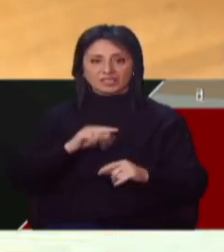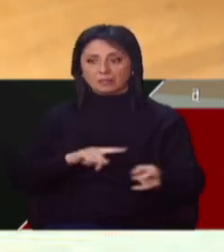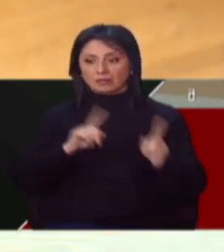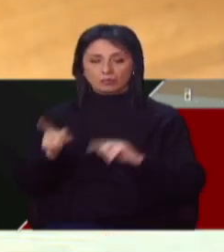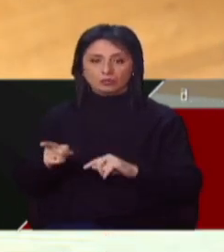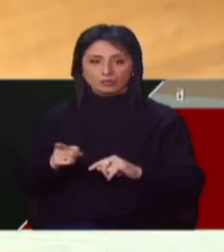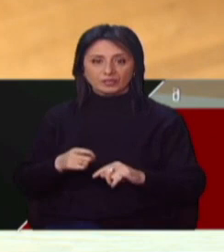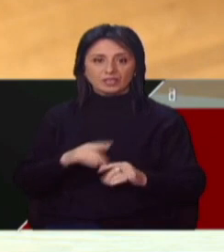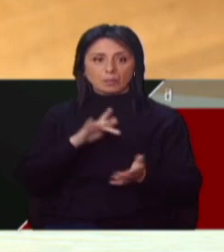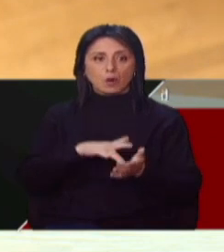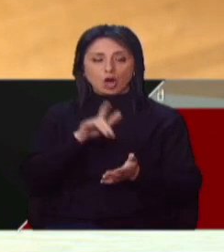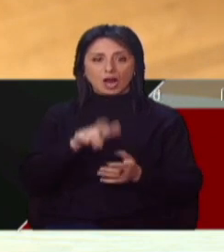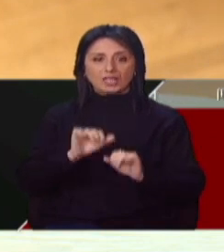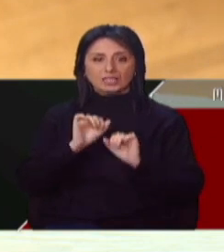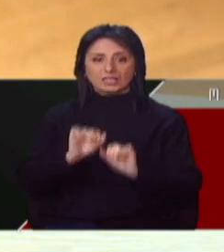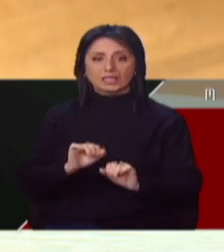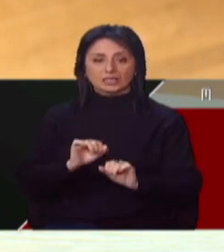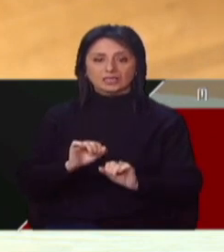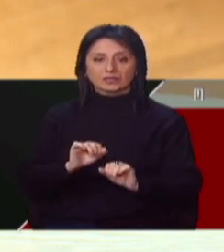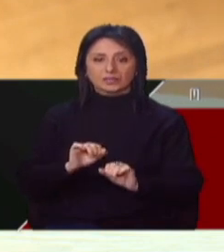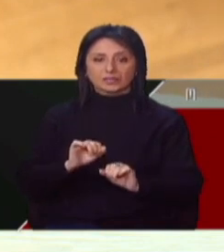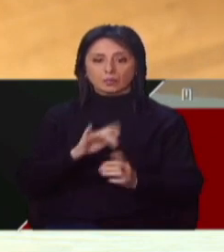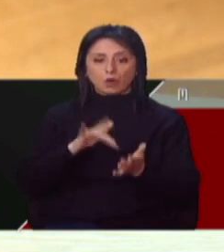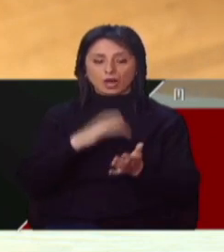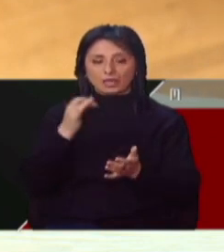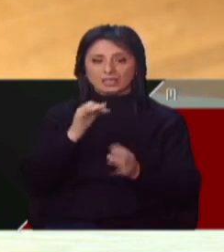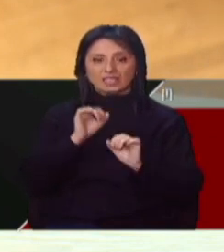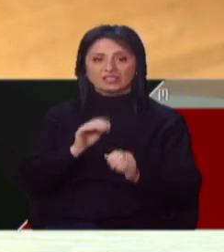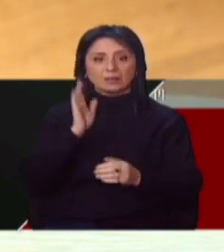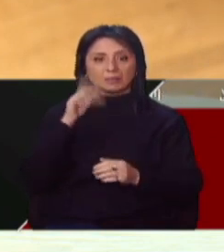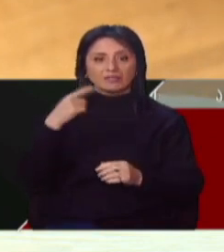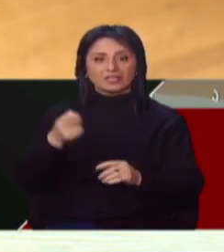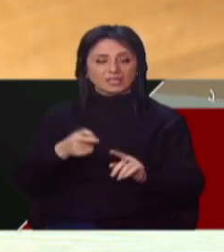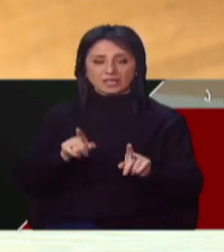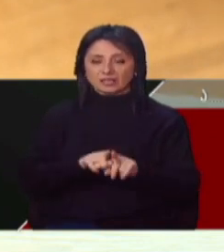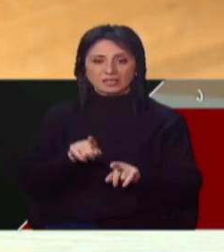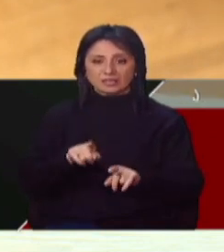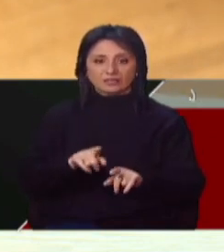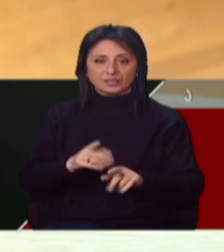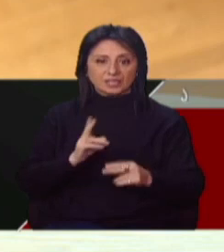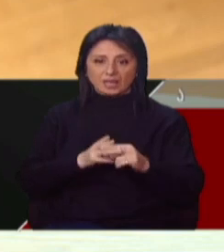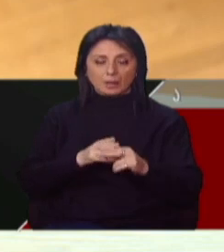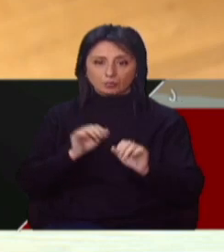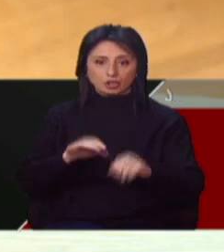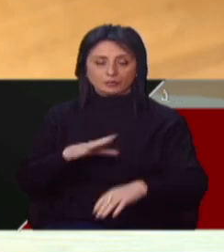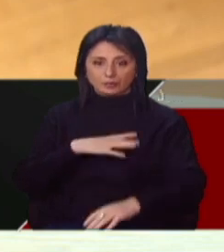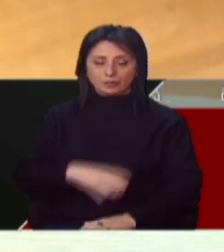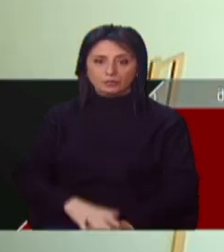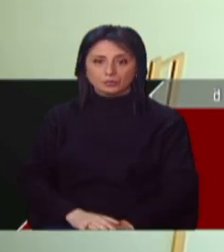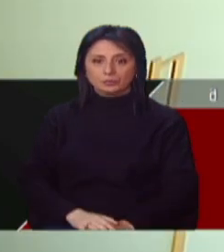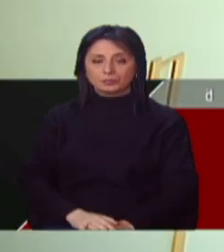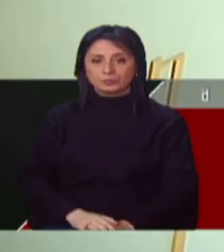უწყებაში მოქალაქის დაცვის მოქალაქის ინტერესების დაცვის პერსპექტივიდან ესეც დამამკვლებელი შეიძლება იყოს.